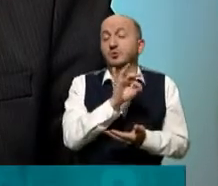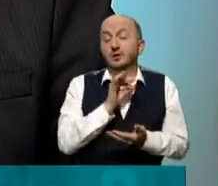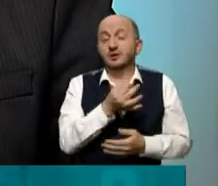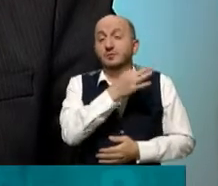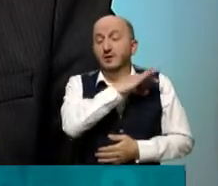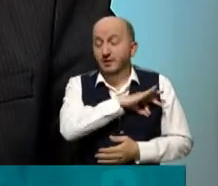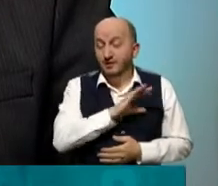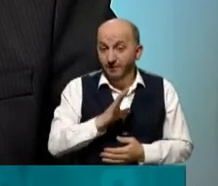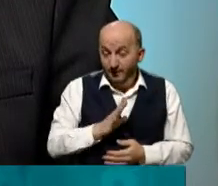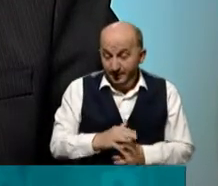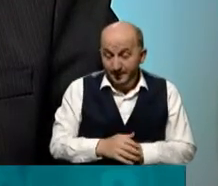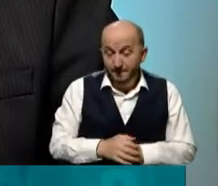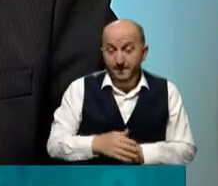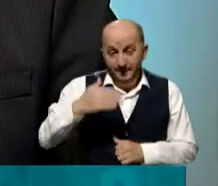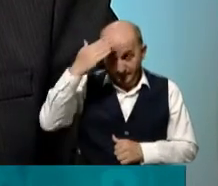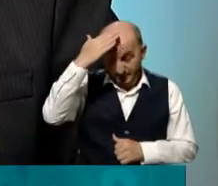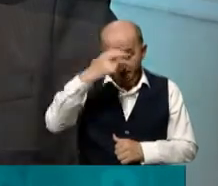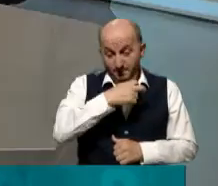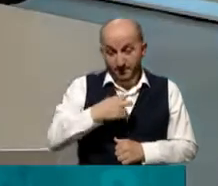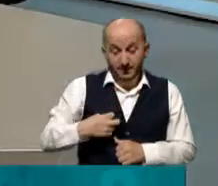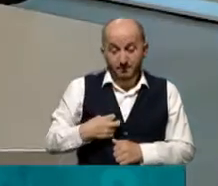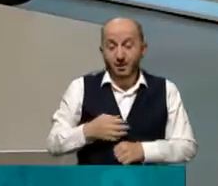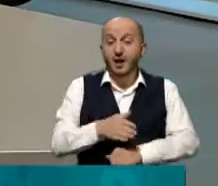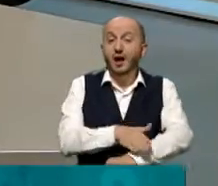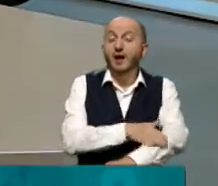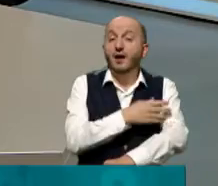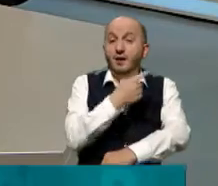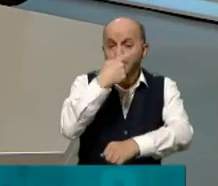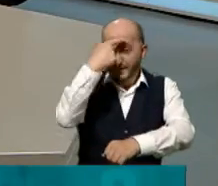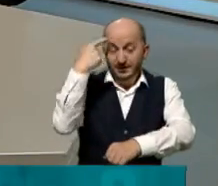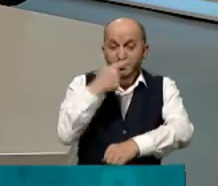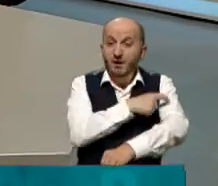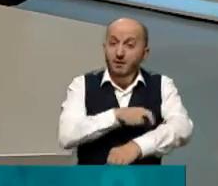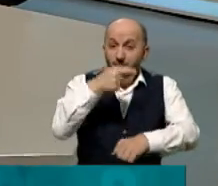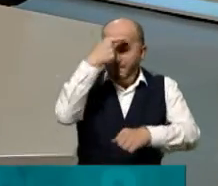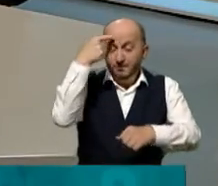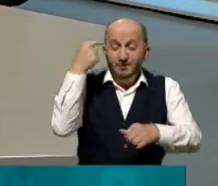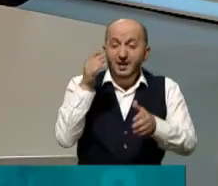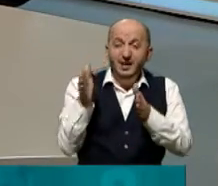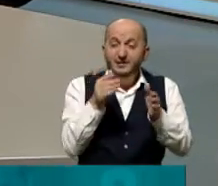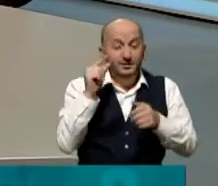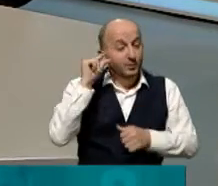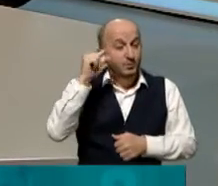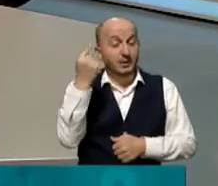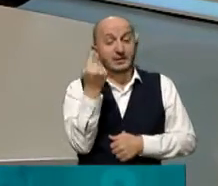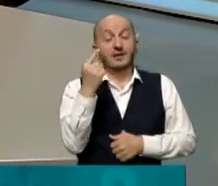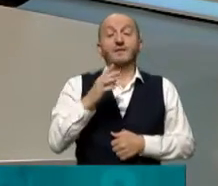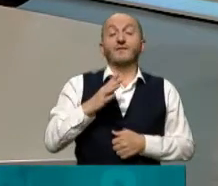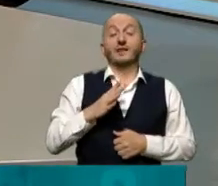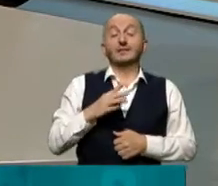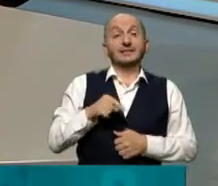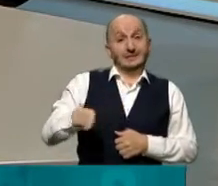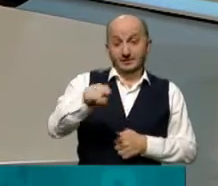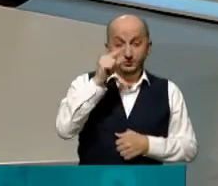yarar var. Yani Hazreti Peygamber helal bellidir, haram da bellidir. Arasında şüpheli şeyler vardır. Siz